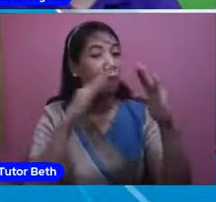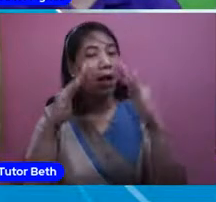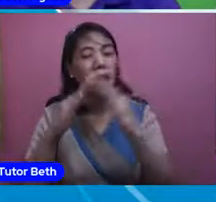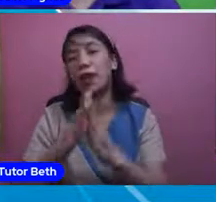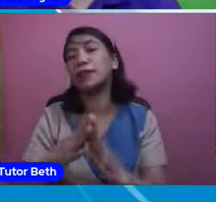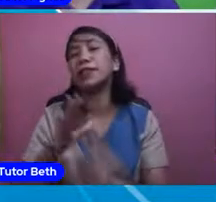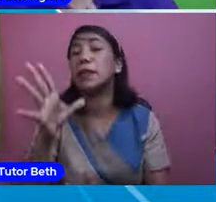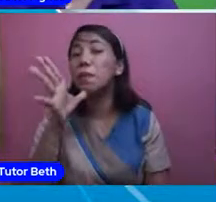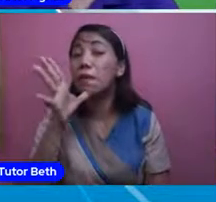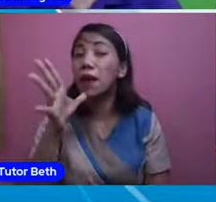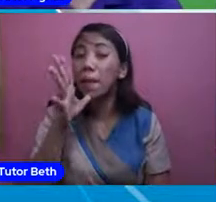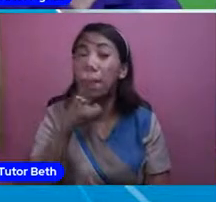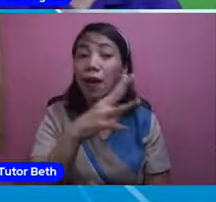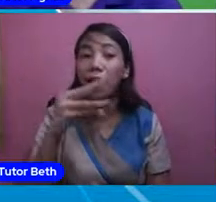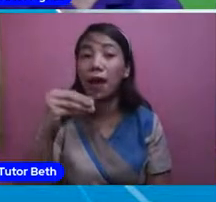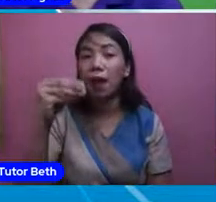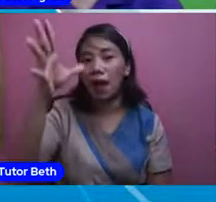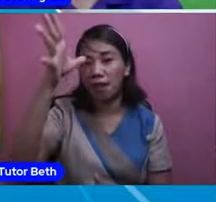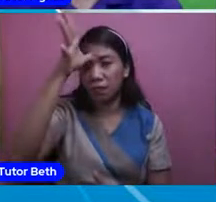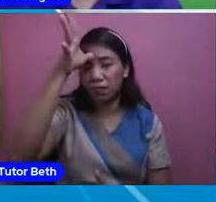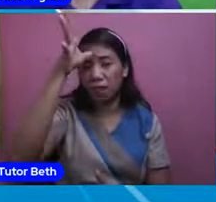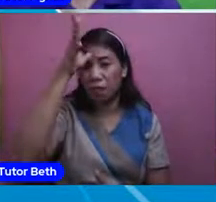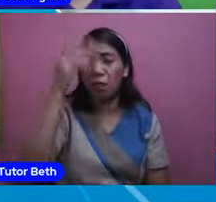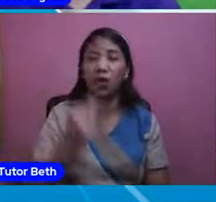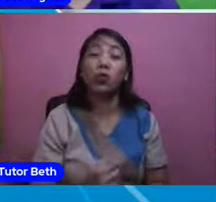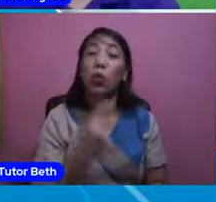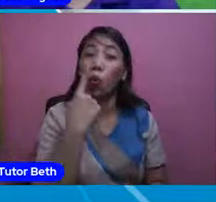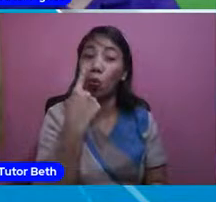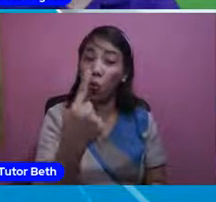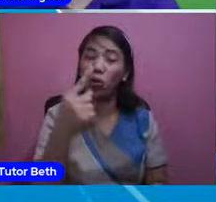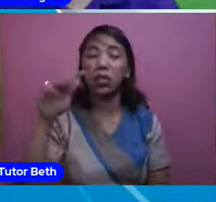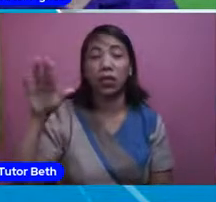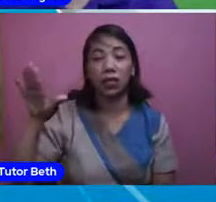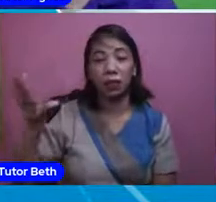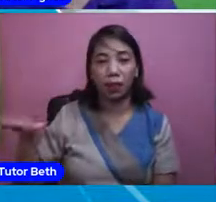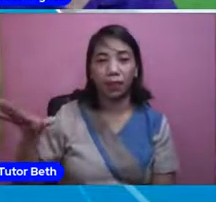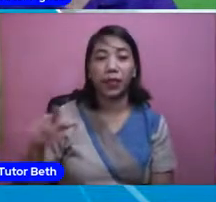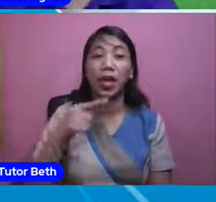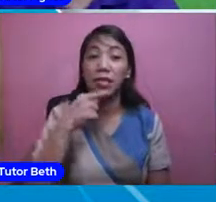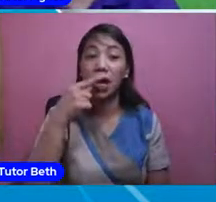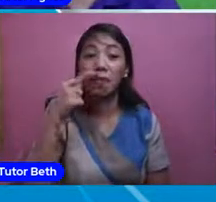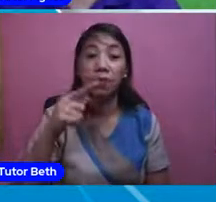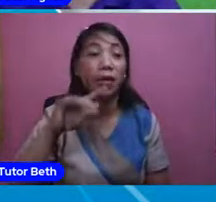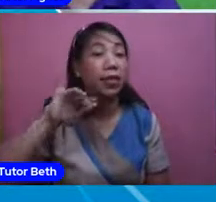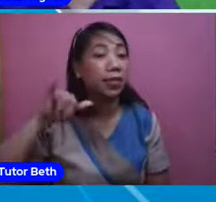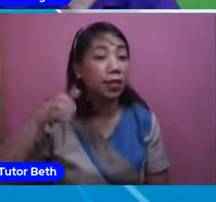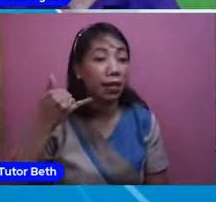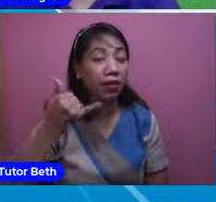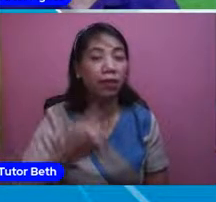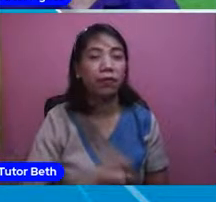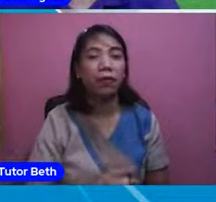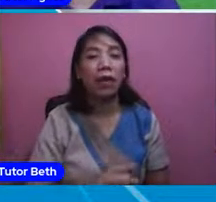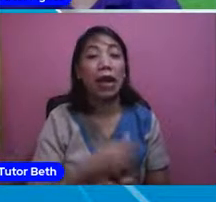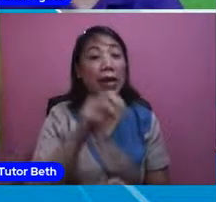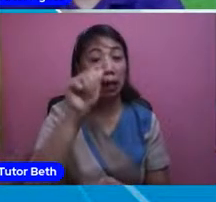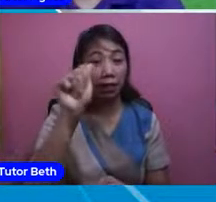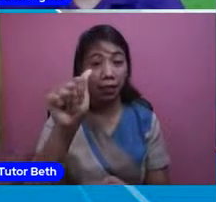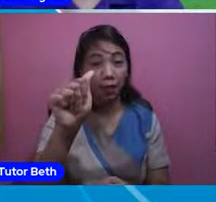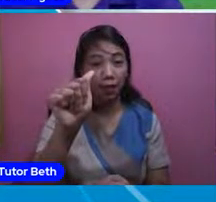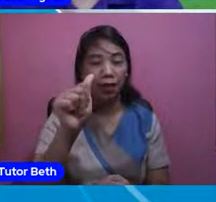yung tatay niya, at siguro siya lang mag-isa, wala siyang kapatid. Sabi ni Jennifer Disson, letter A po. Yan.